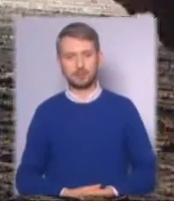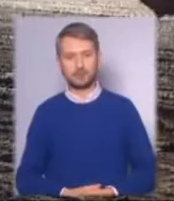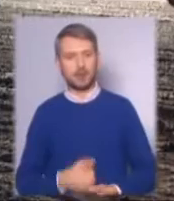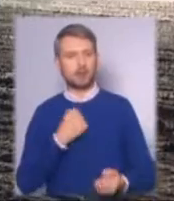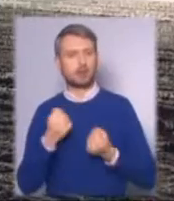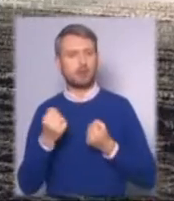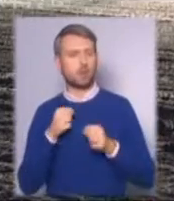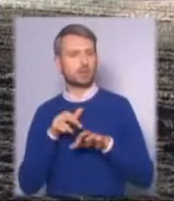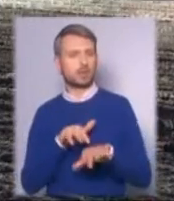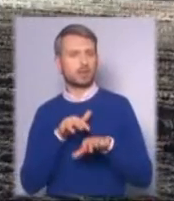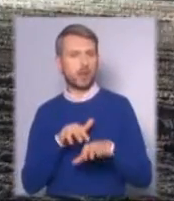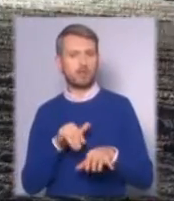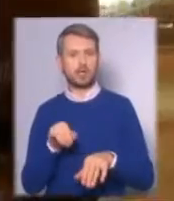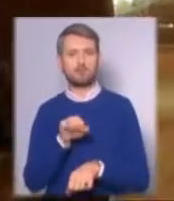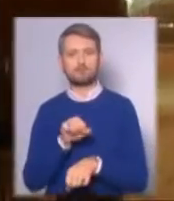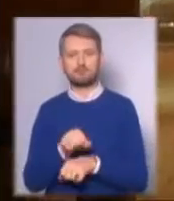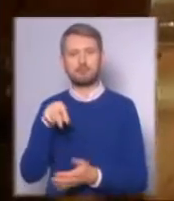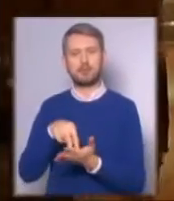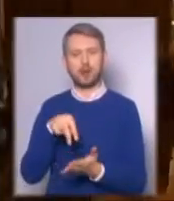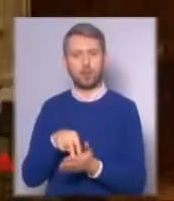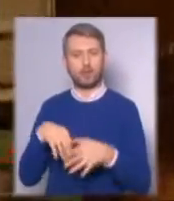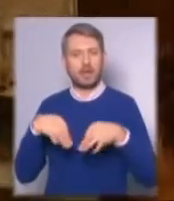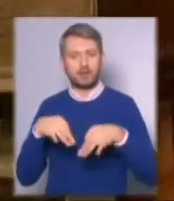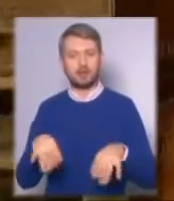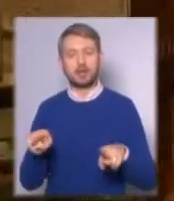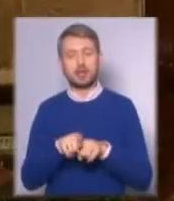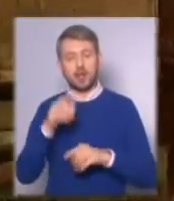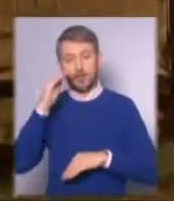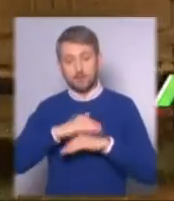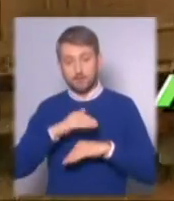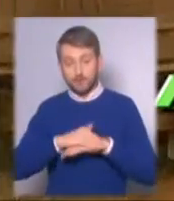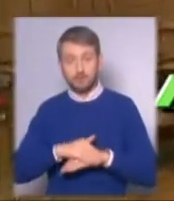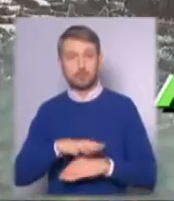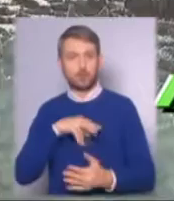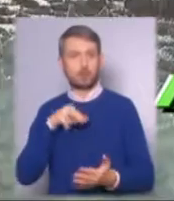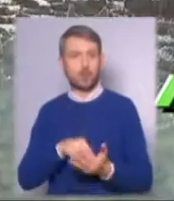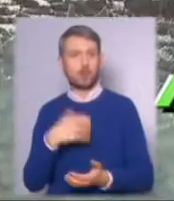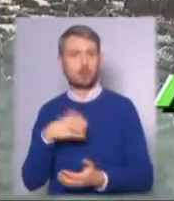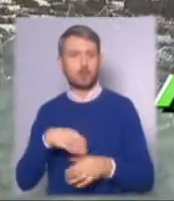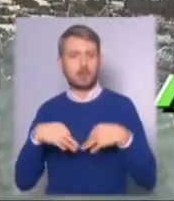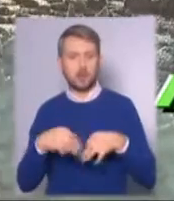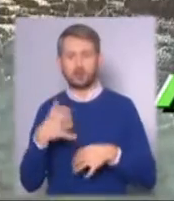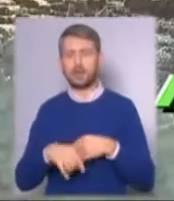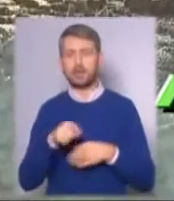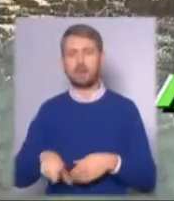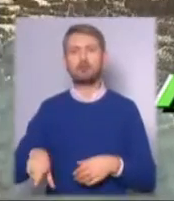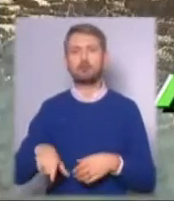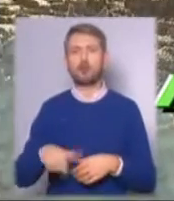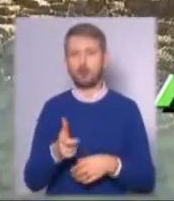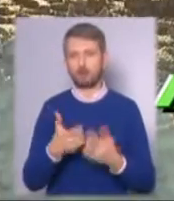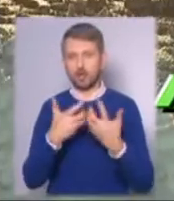Напружений трафік та припарковані автівки. Відтак у вечірніх заторах стояли сотні машин, серед них і дорожня техніка. Через